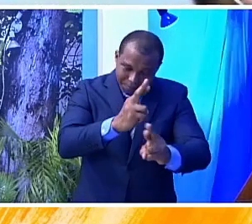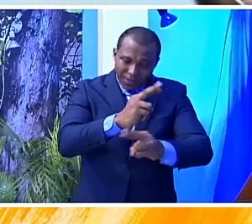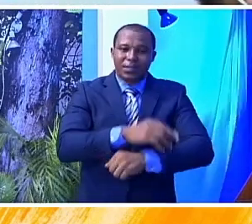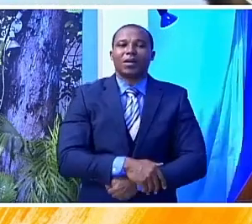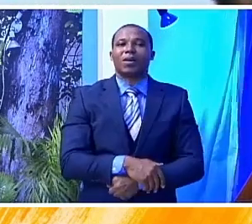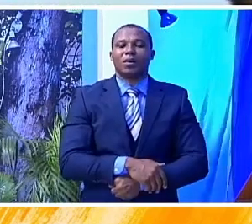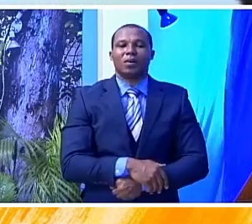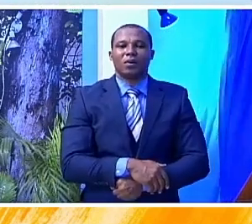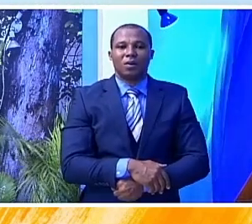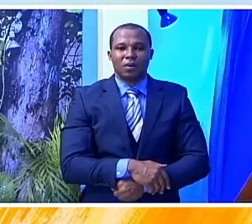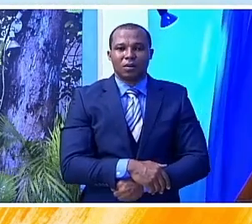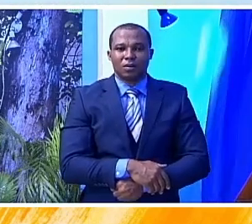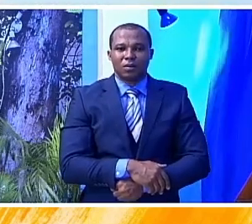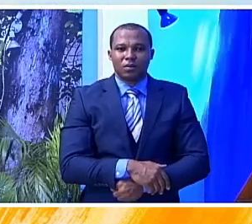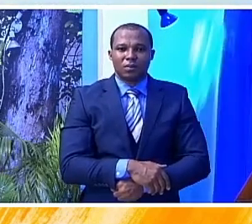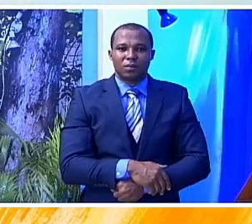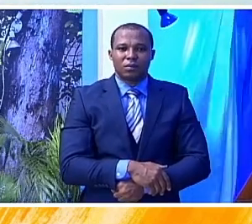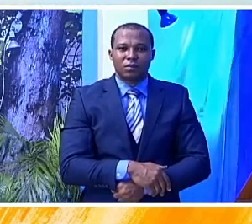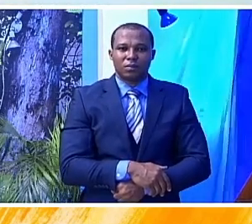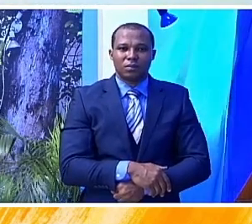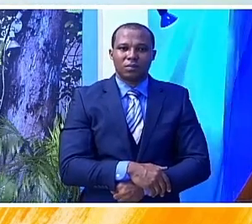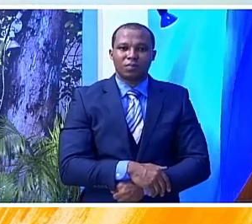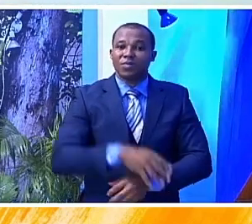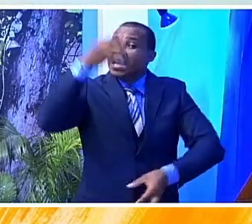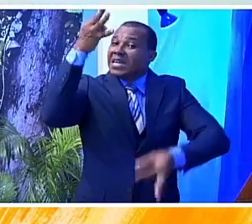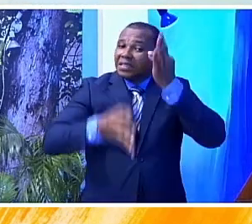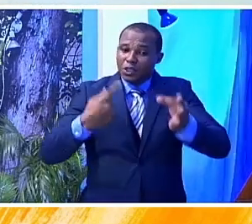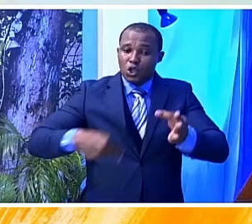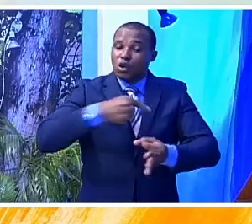l'autre pays, c'est pour nous accepter que nous